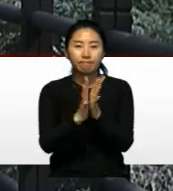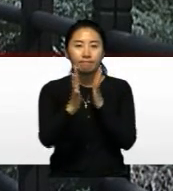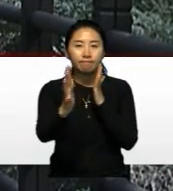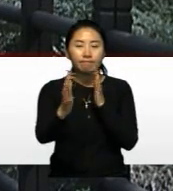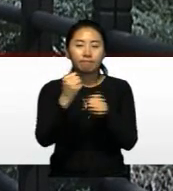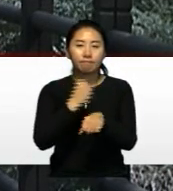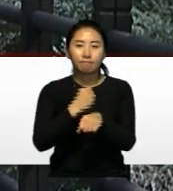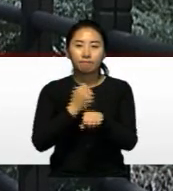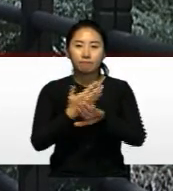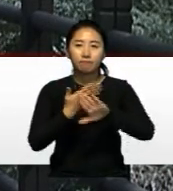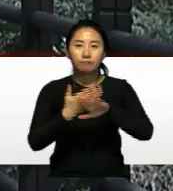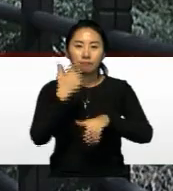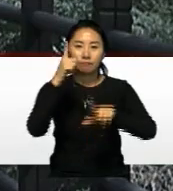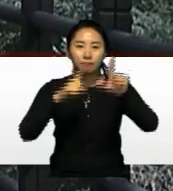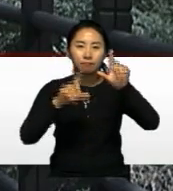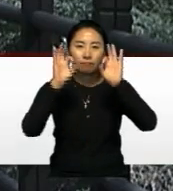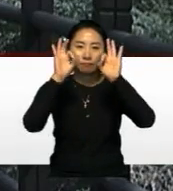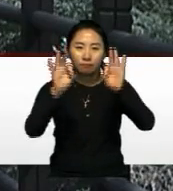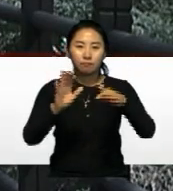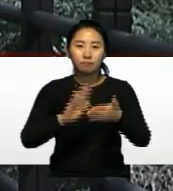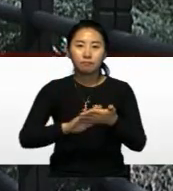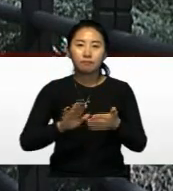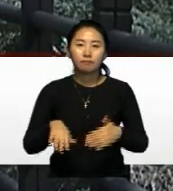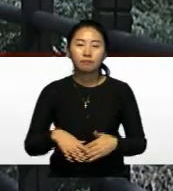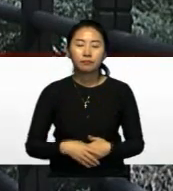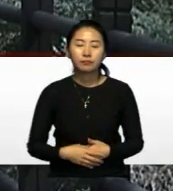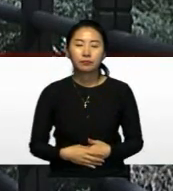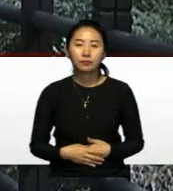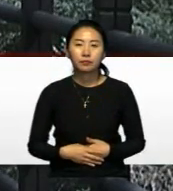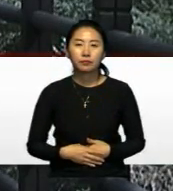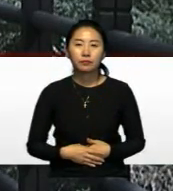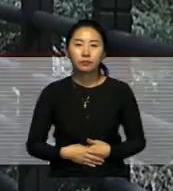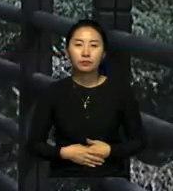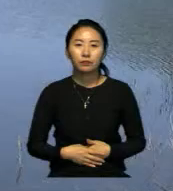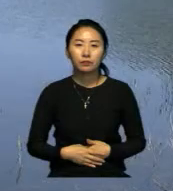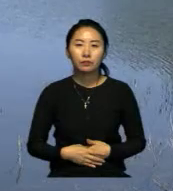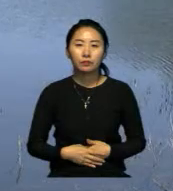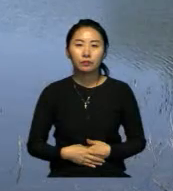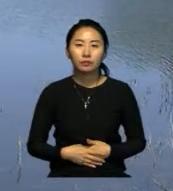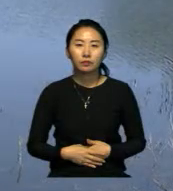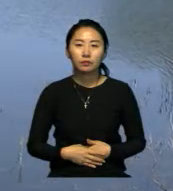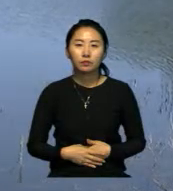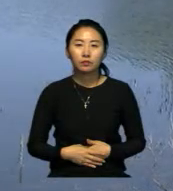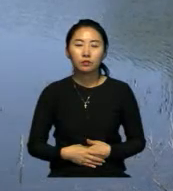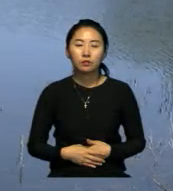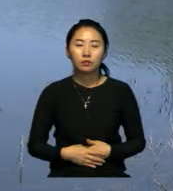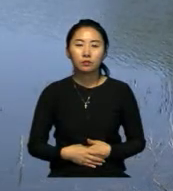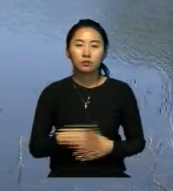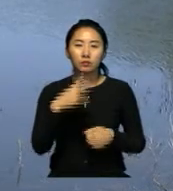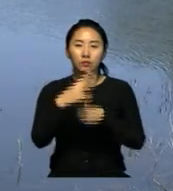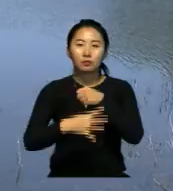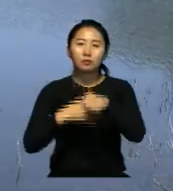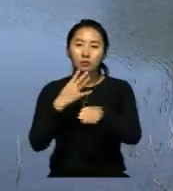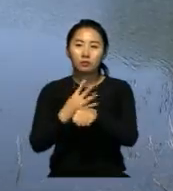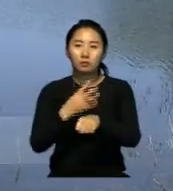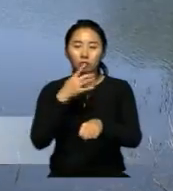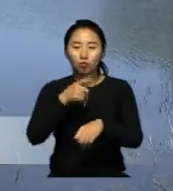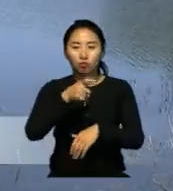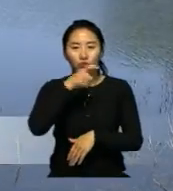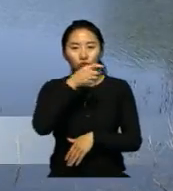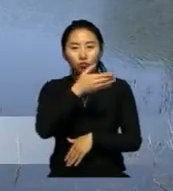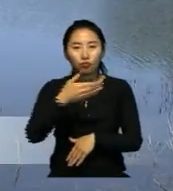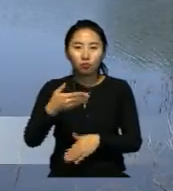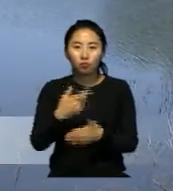시작돼 또 다른 볼거리를 제공하고 있습니다. 유승환 기자가 다녀왔습니다. 4년 전 농업용수 공급을